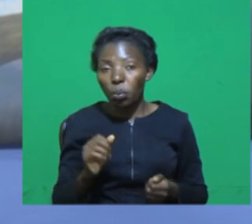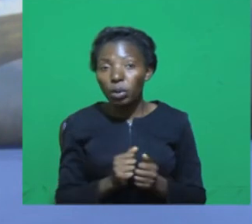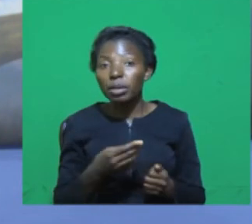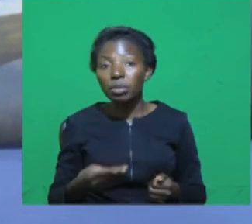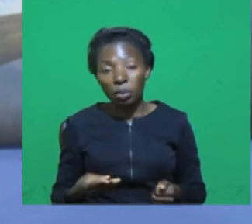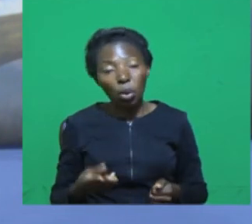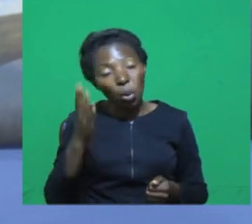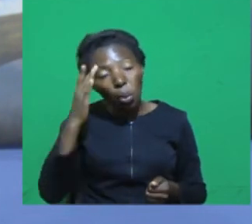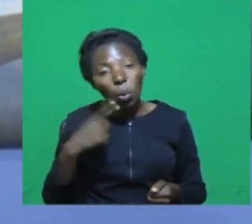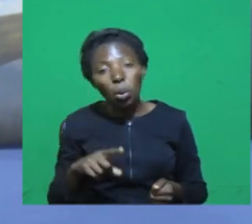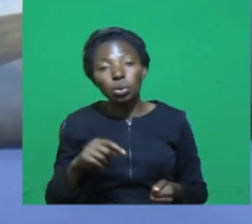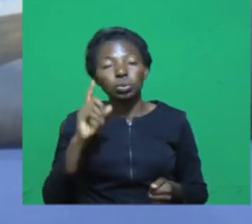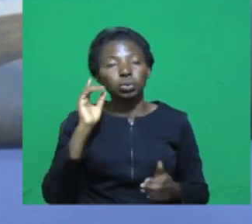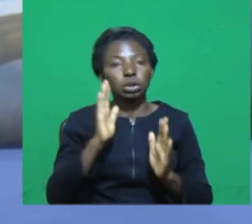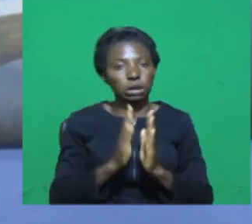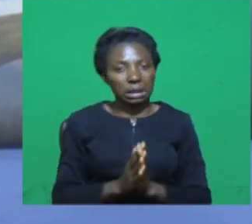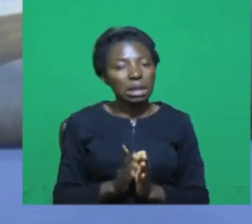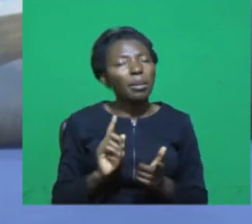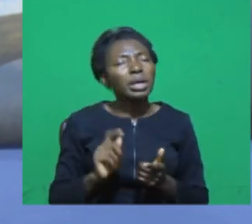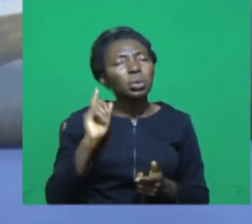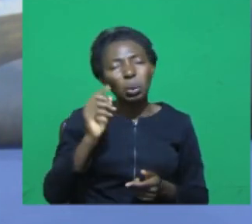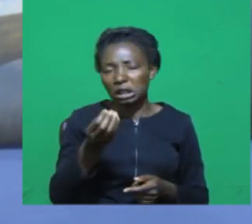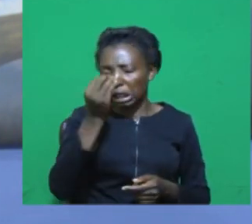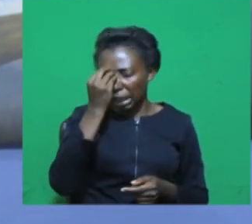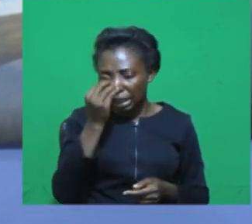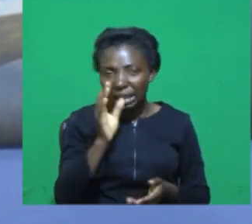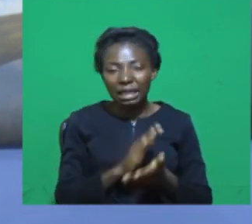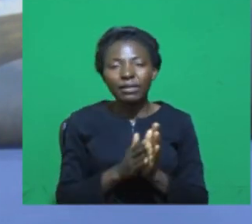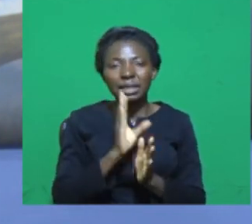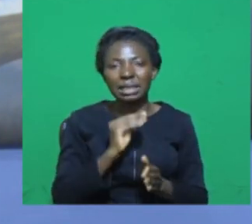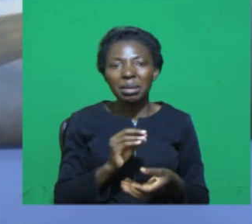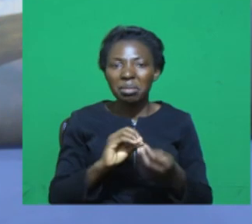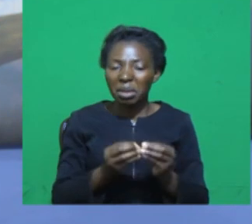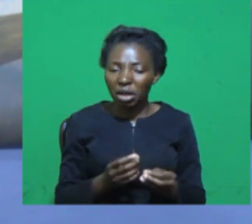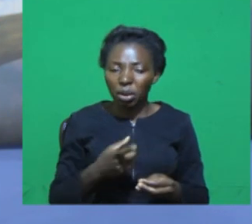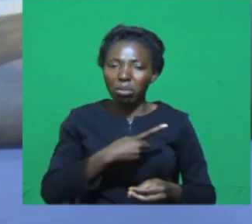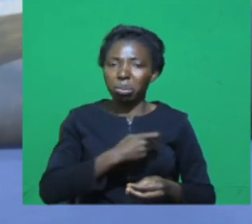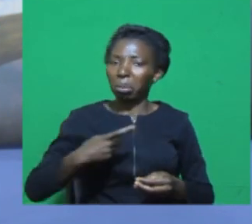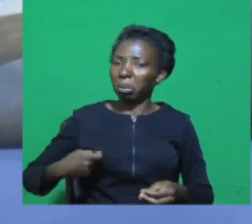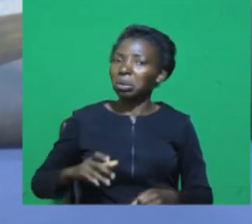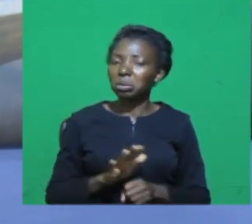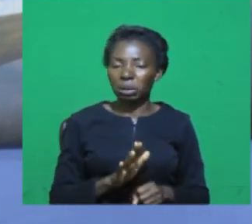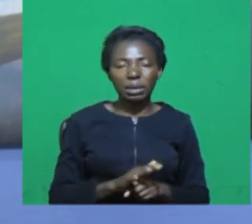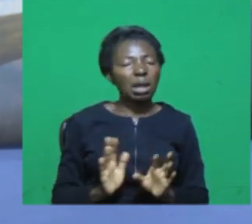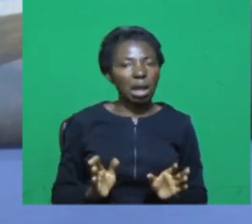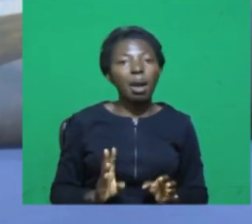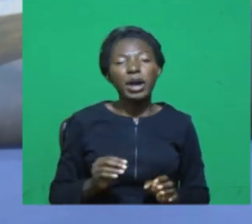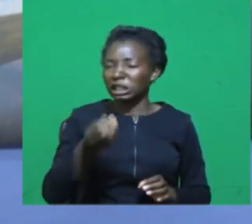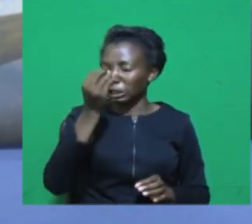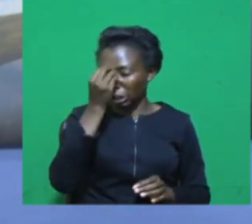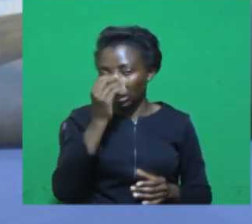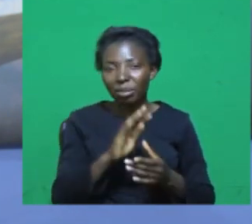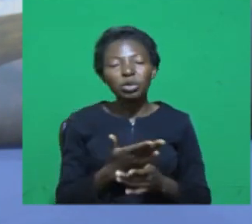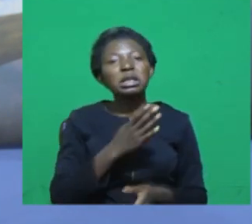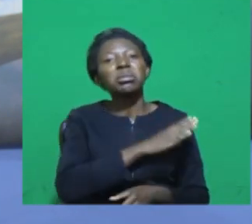vanhu vechechi avo. But haasi kuvatsamwira kuti vaitirei zvimabhodhoro zveperfume. Ari kutsamwira unhu